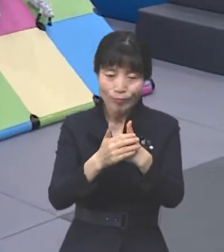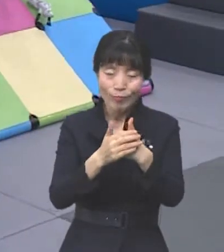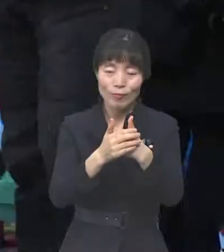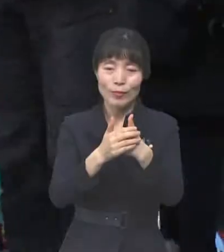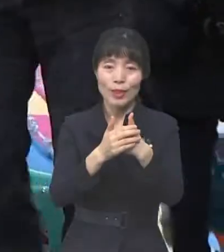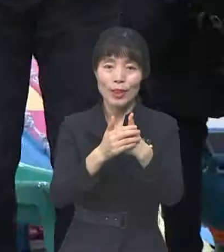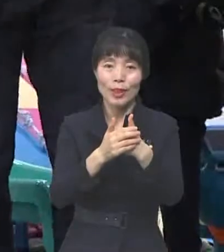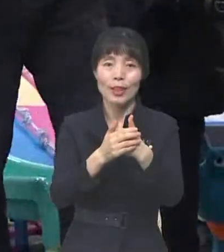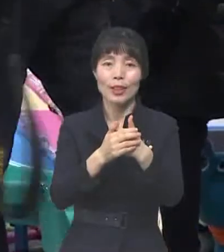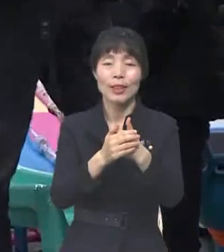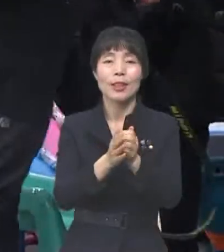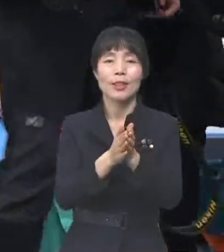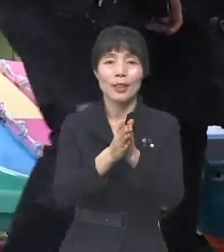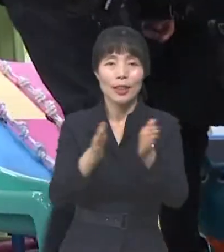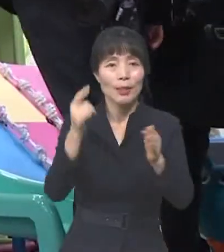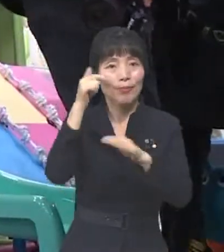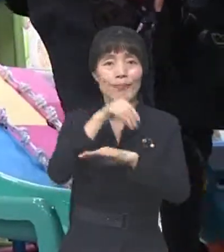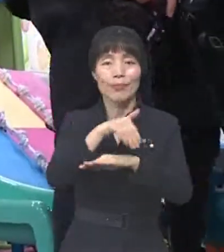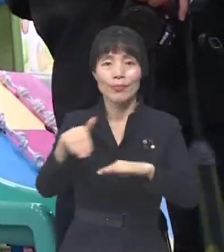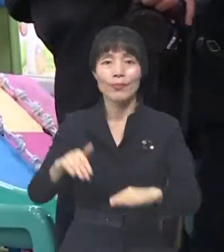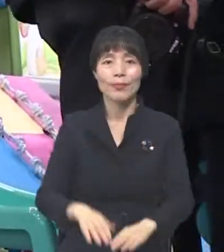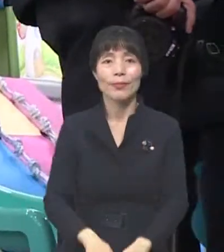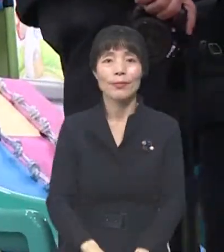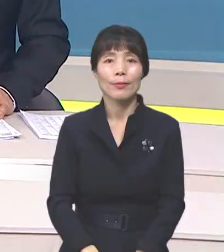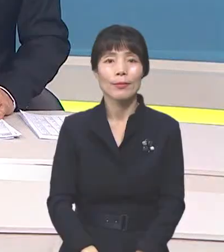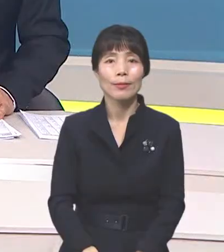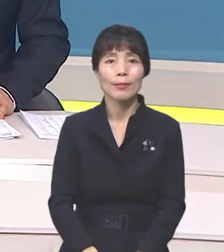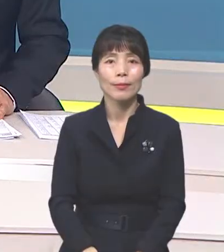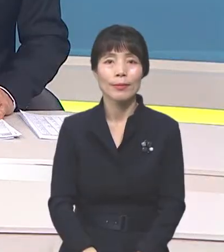한다는 구상입니다. 티브로드 뉴스 영웅입니다.